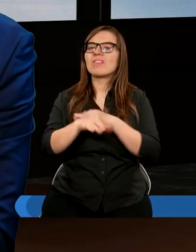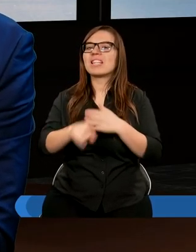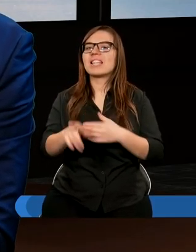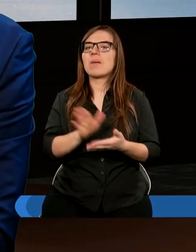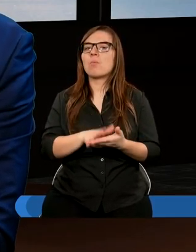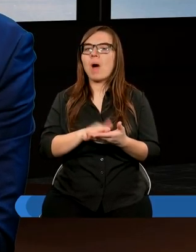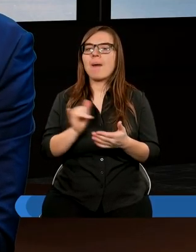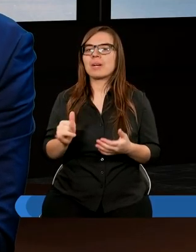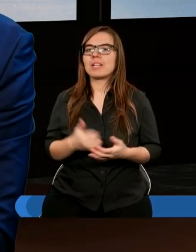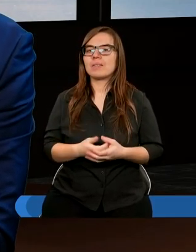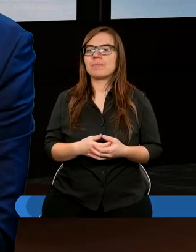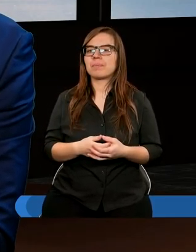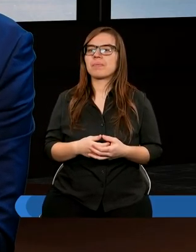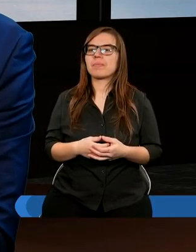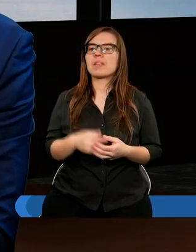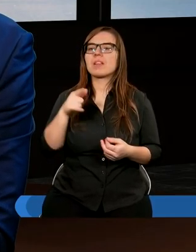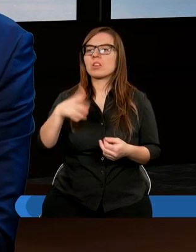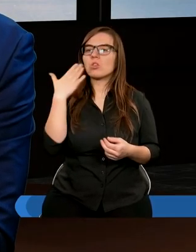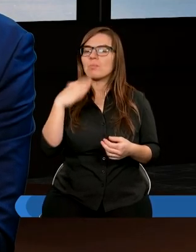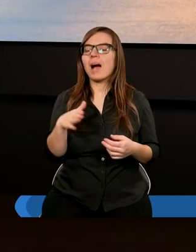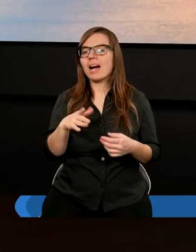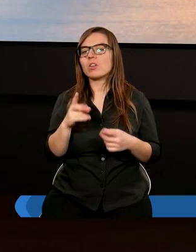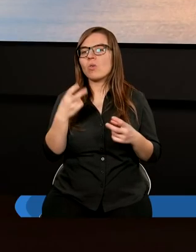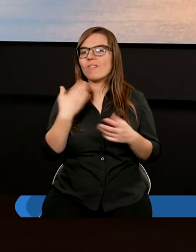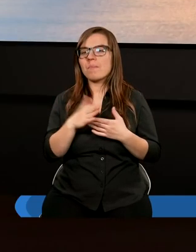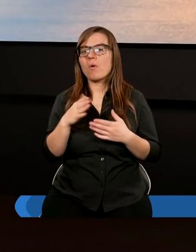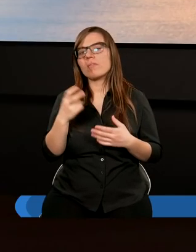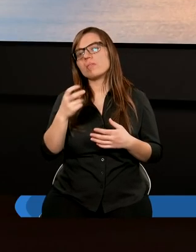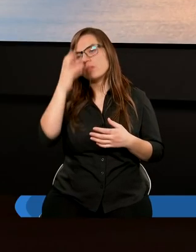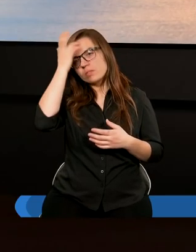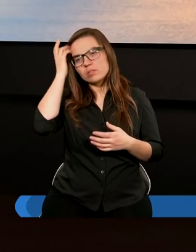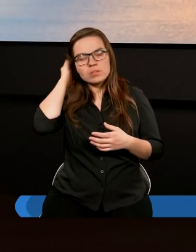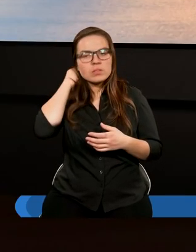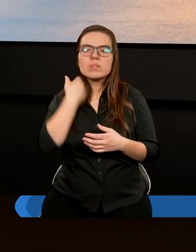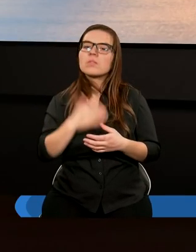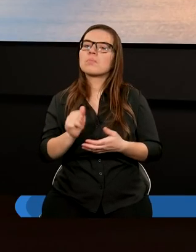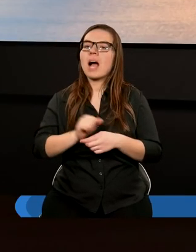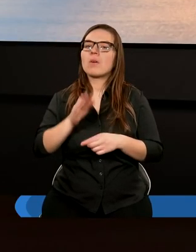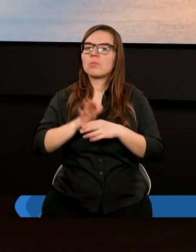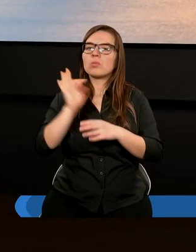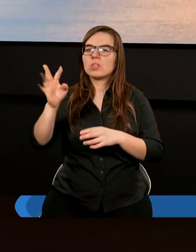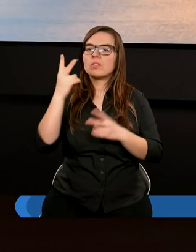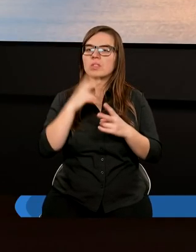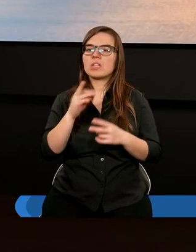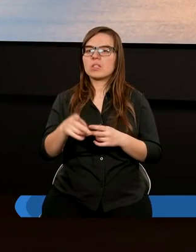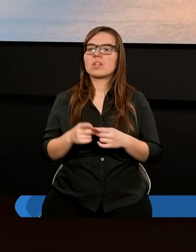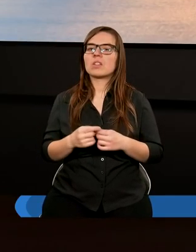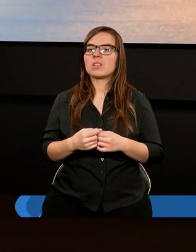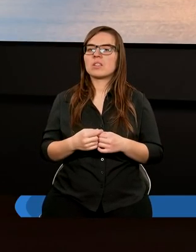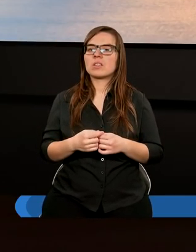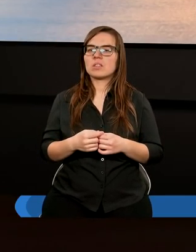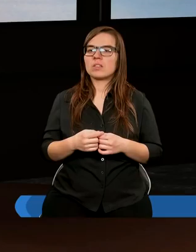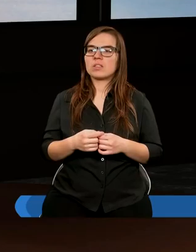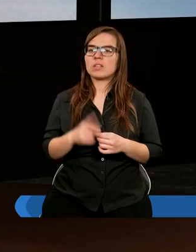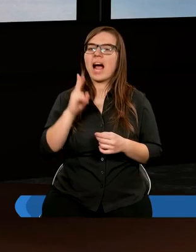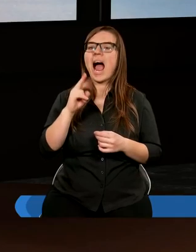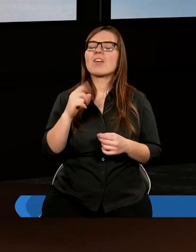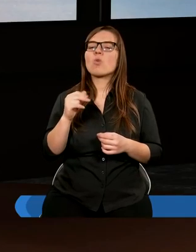Jest naprawdę bardzo wymowny. A Małgosiu, co ty byś mogła przeczytać w Księdze Kaznodziei Solomona?